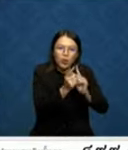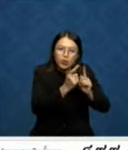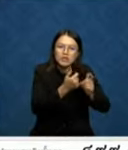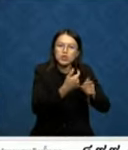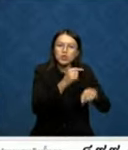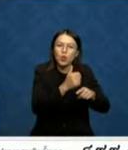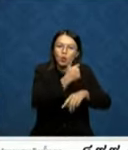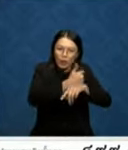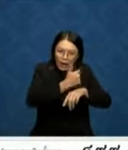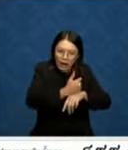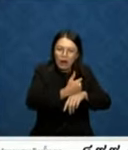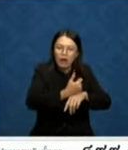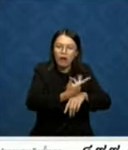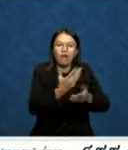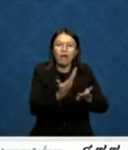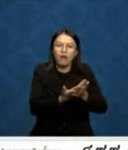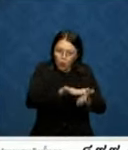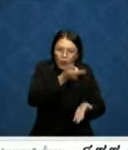ครับ